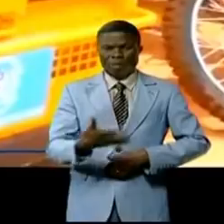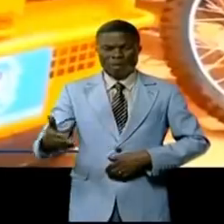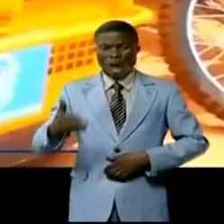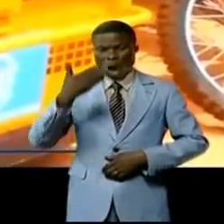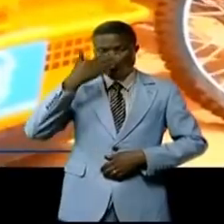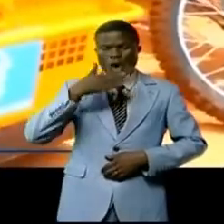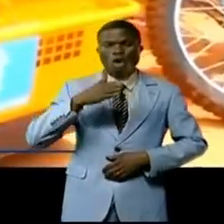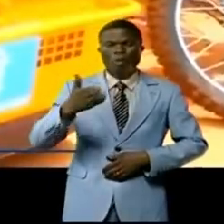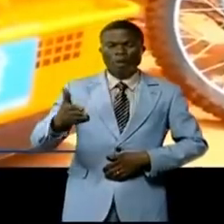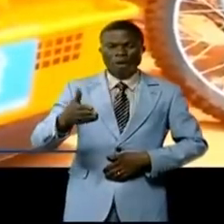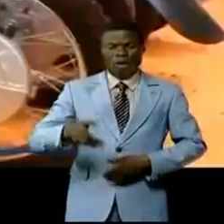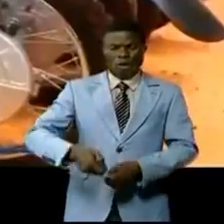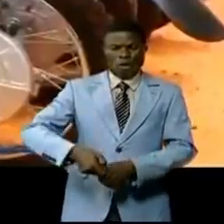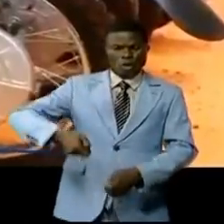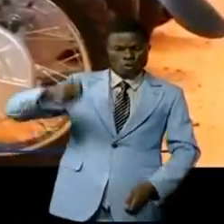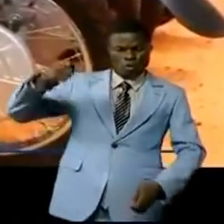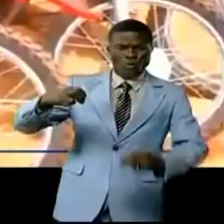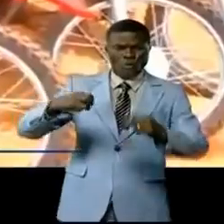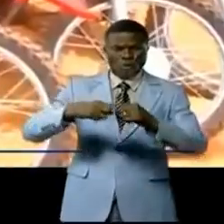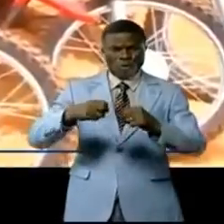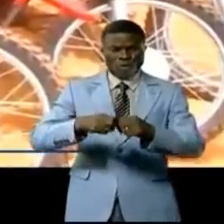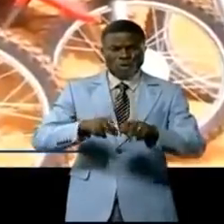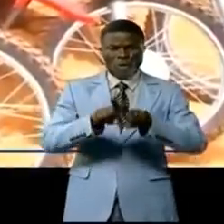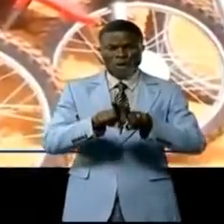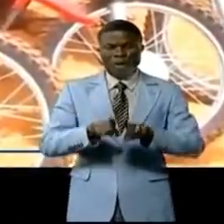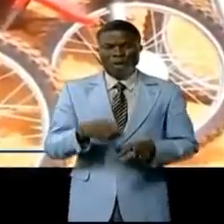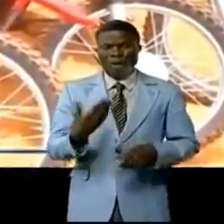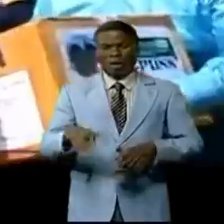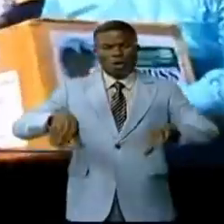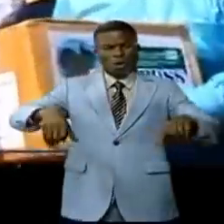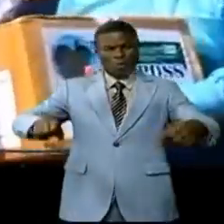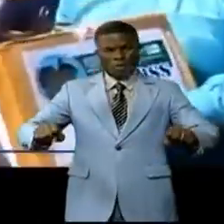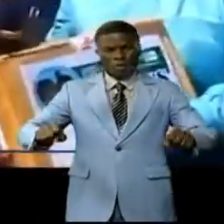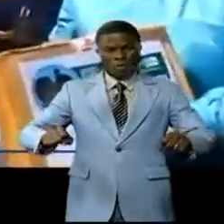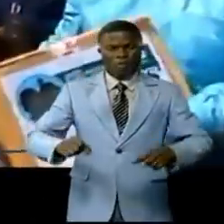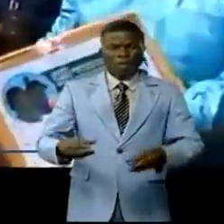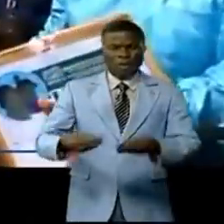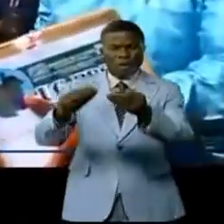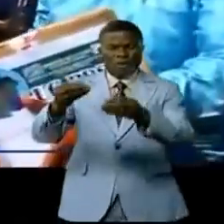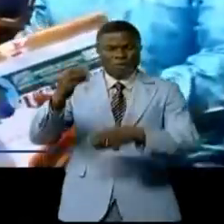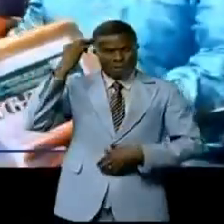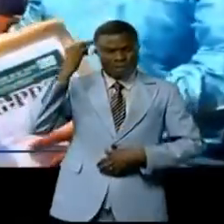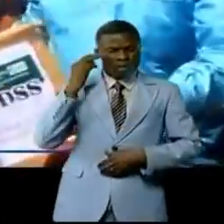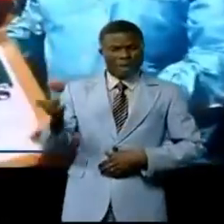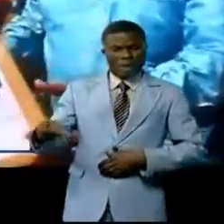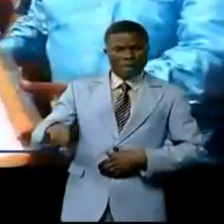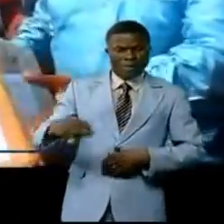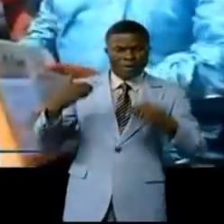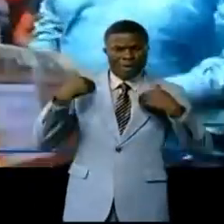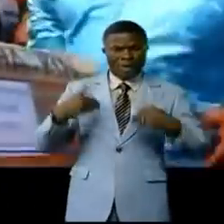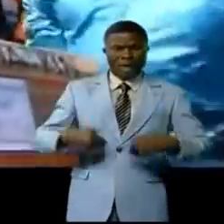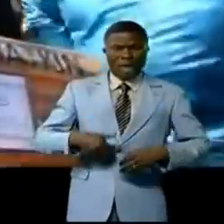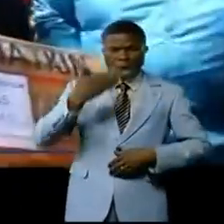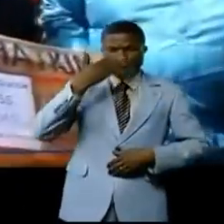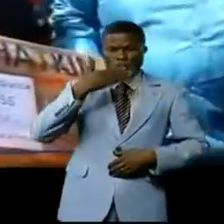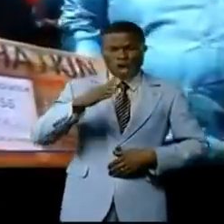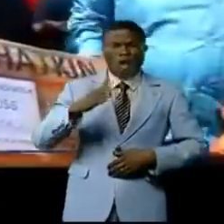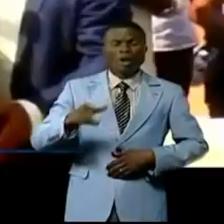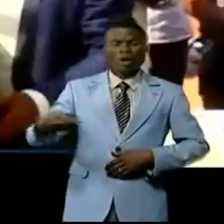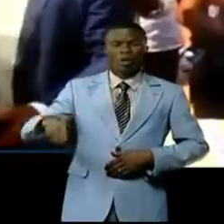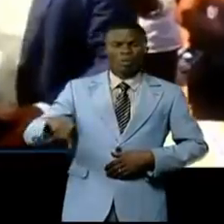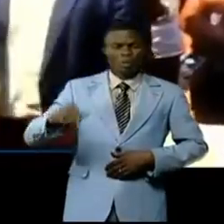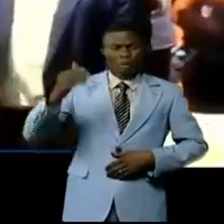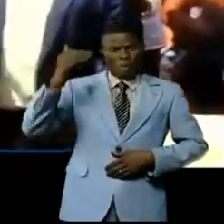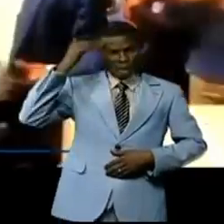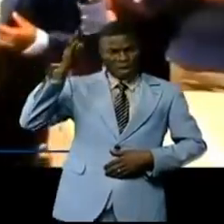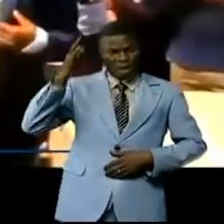médicaux, groupes électrogènes ainsi que des engins, motos, au ministre provincial de la Santé de la province de l'Équateur. La cérémonie